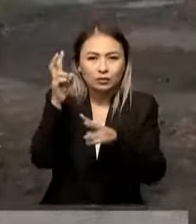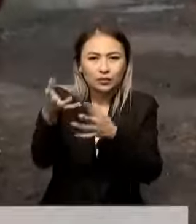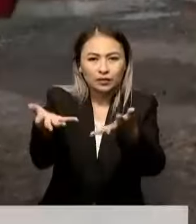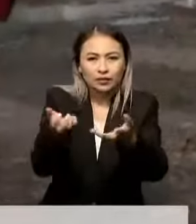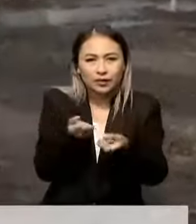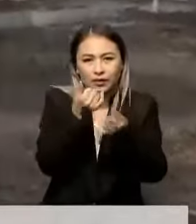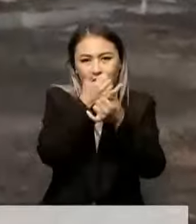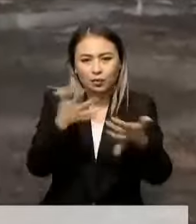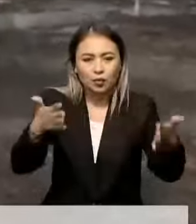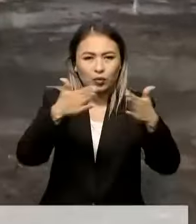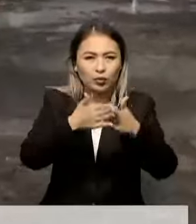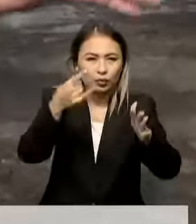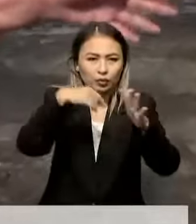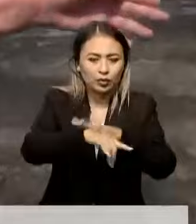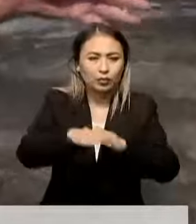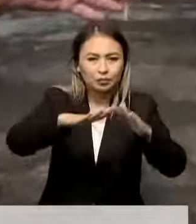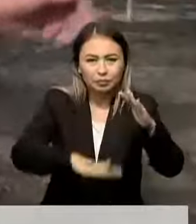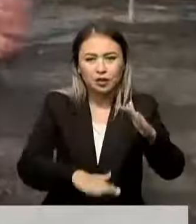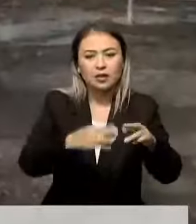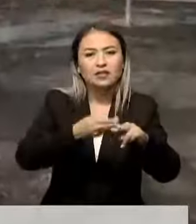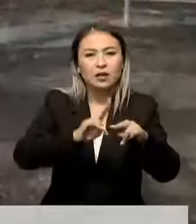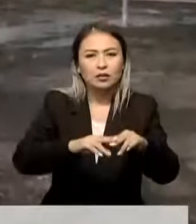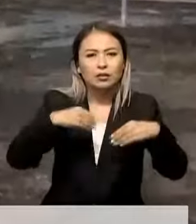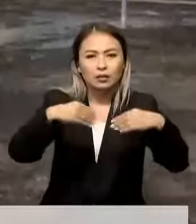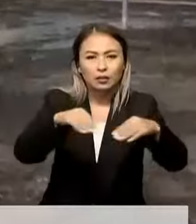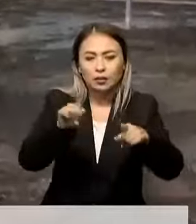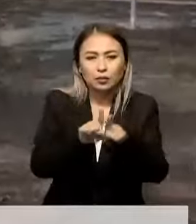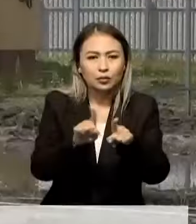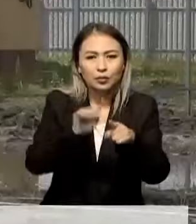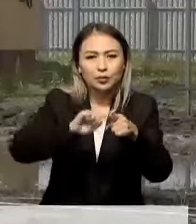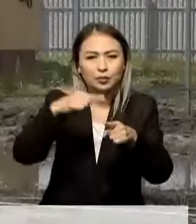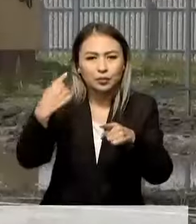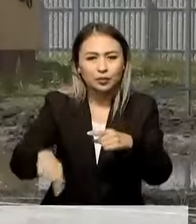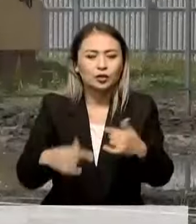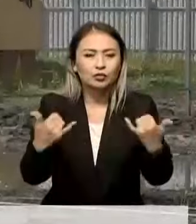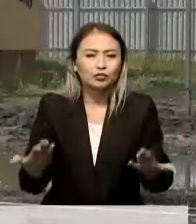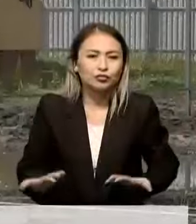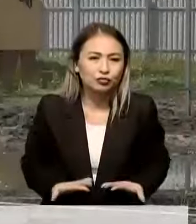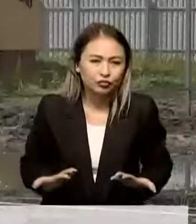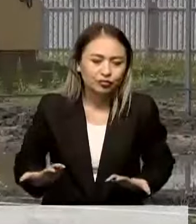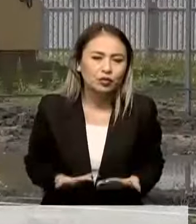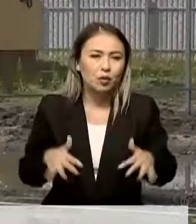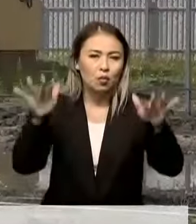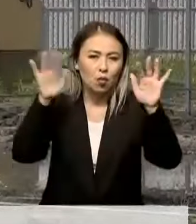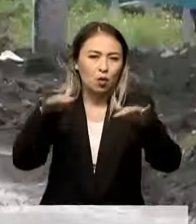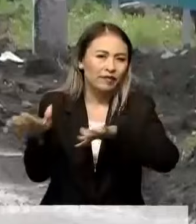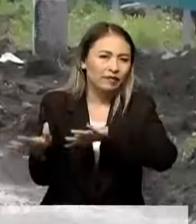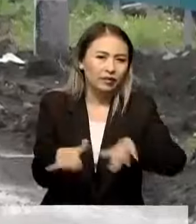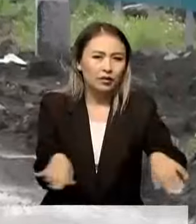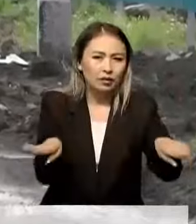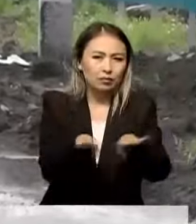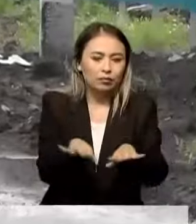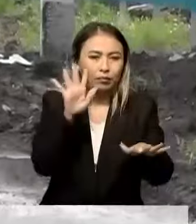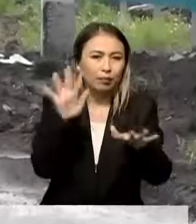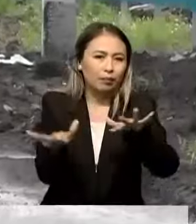Оның үстіне үйіміз ойпаң жерде орналасқан. Бау-бақшада егуге келмейді. Тұрғындардың айтуынша, жаңбырдан кейін аулалар осылай